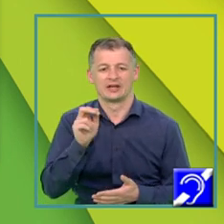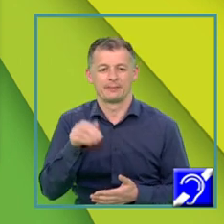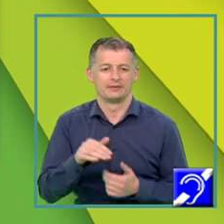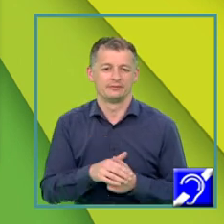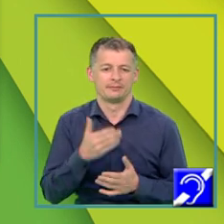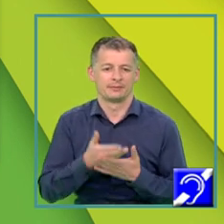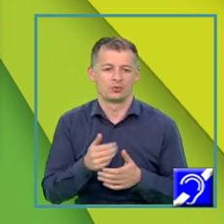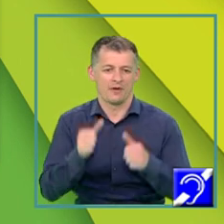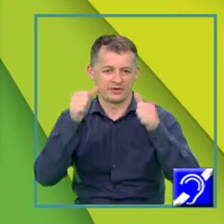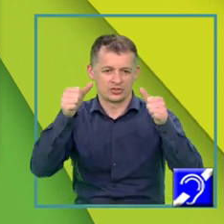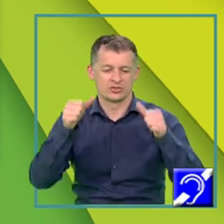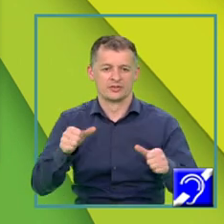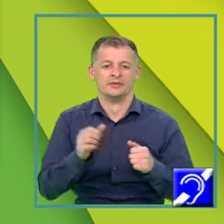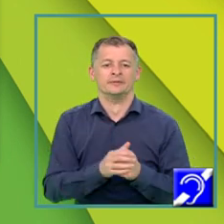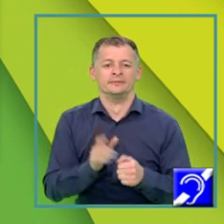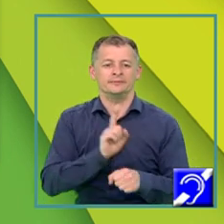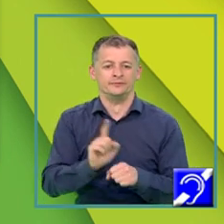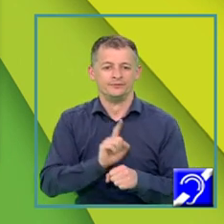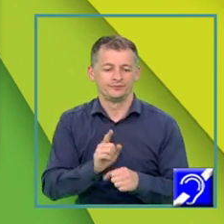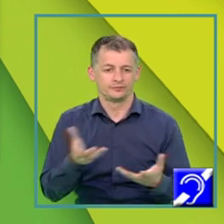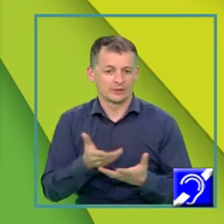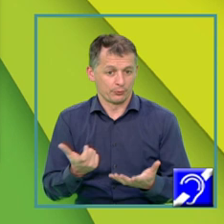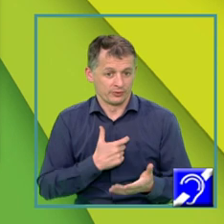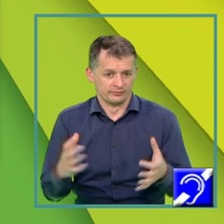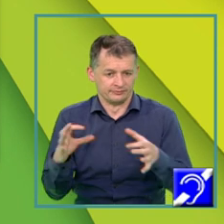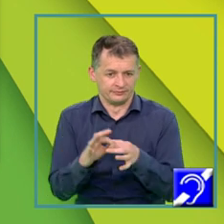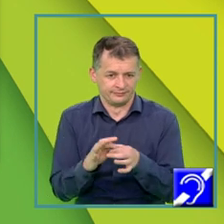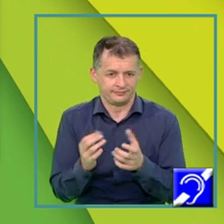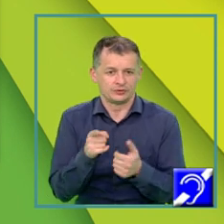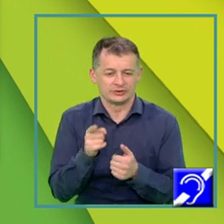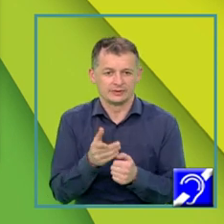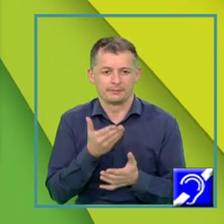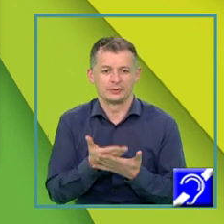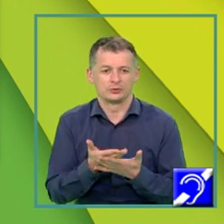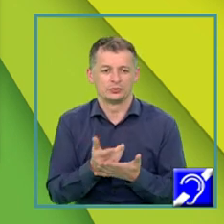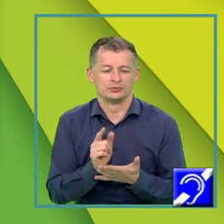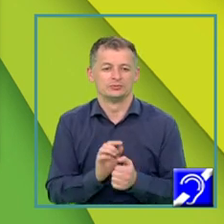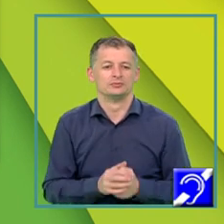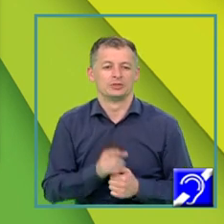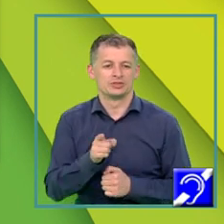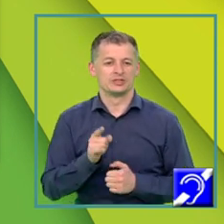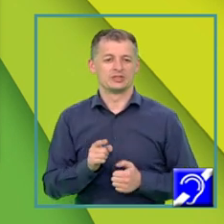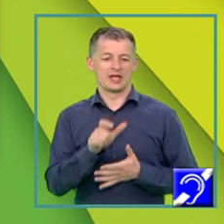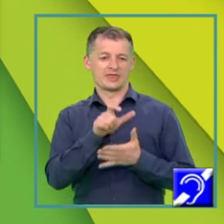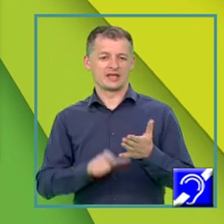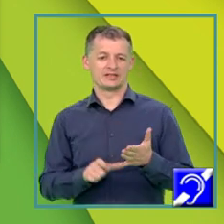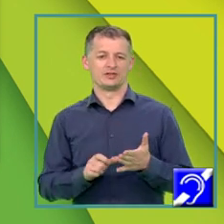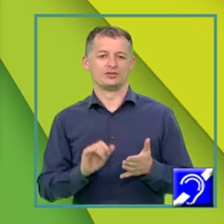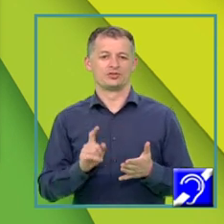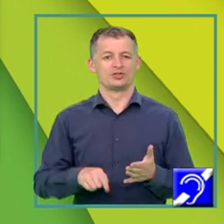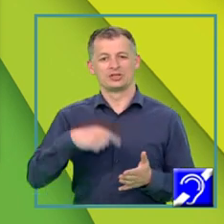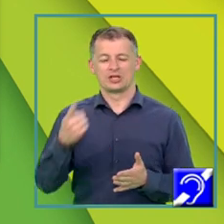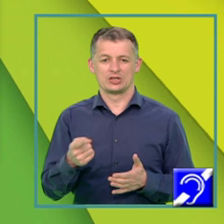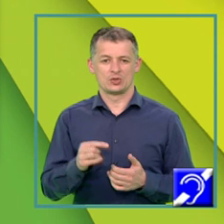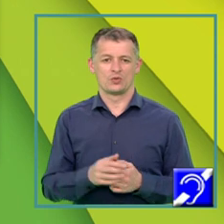pentru afișare obiecte care pot fi asociate fișierelor text și din nou operatorii mai